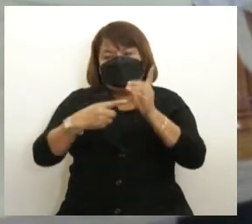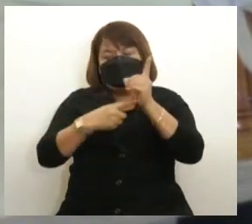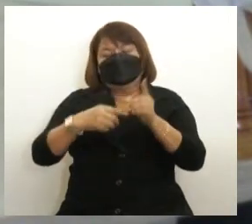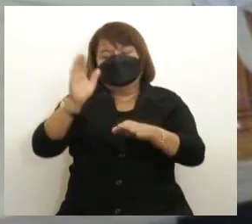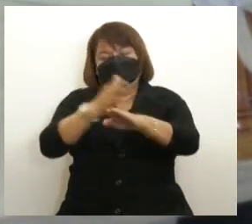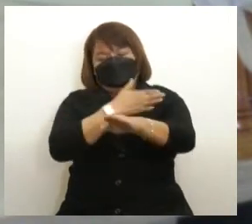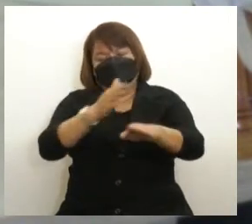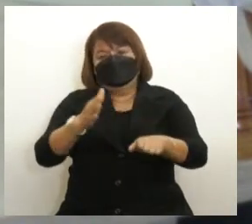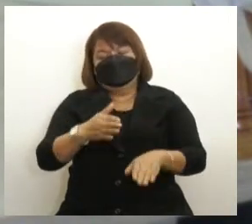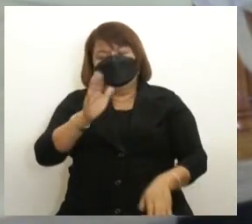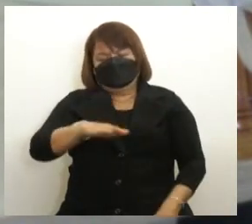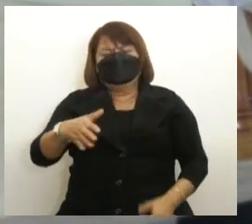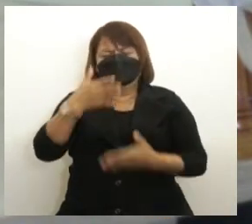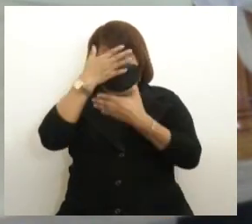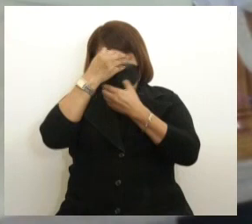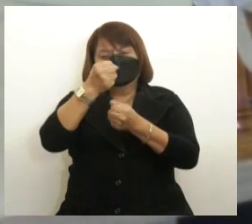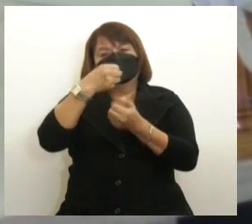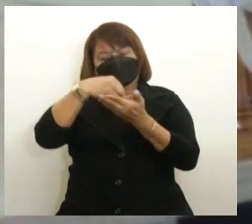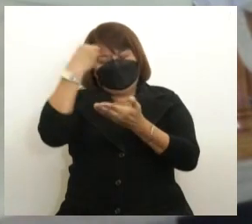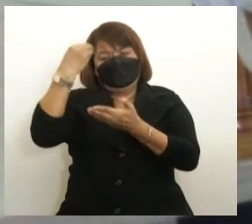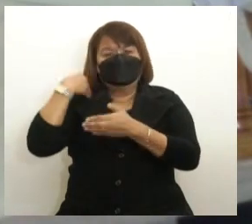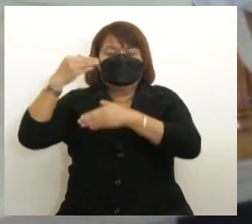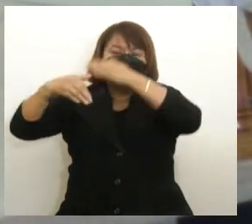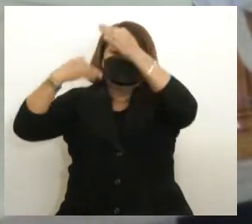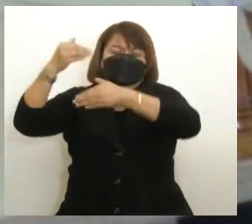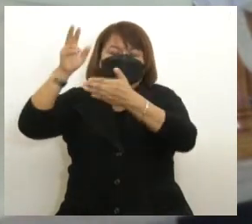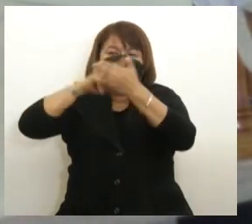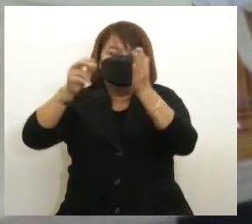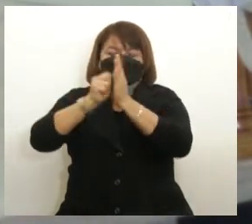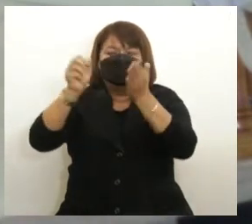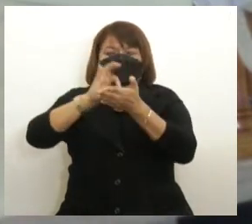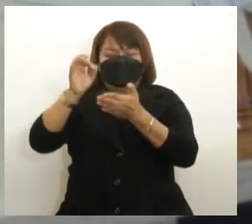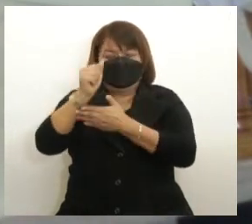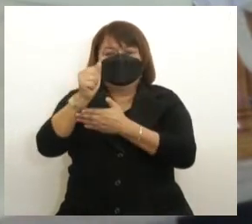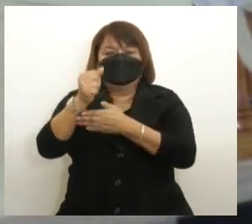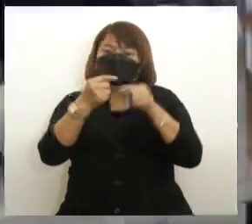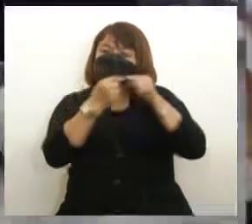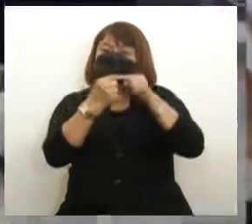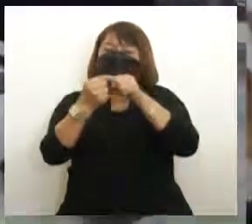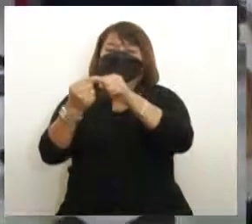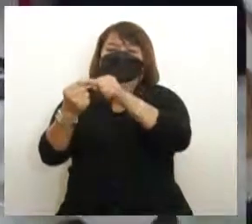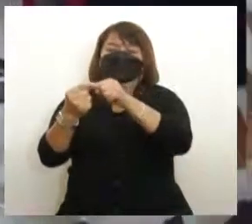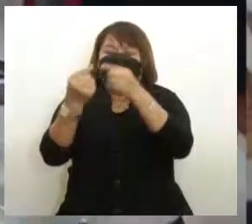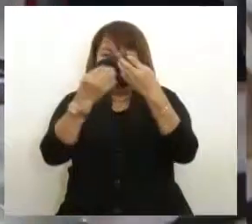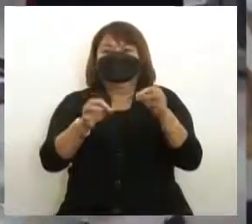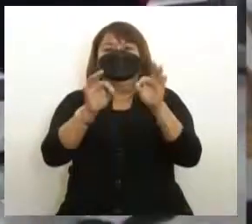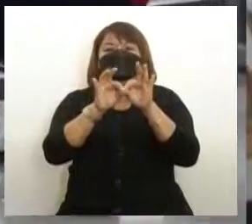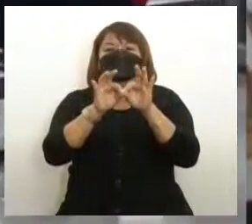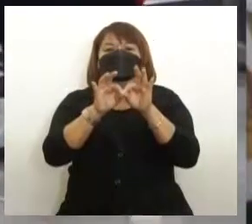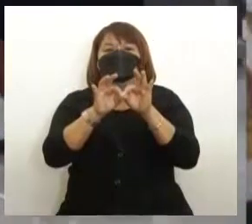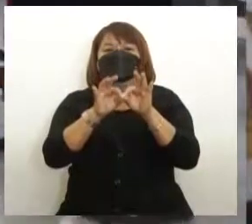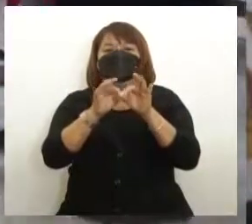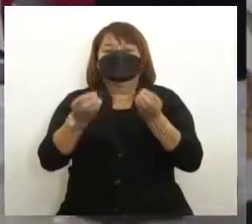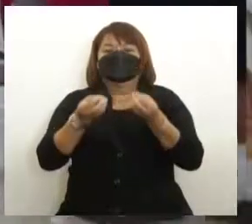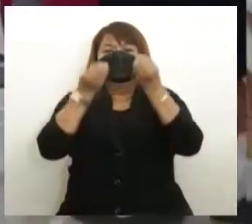ให้เด็กๆมีความสนใจในการเรียนมีพัฒนาการในการอ่านออกเขียนได้อย่างต่อเนื่องและที่สำคัญคือส่ง